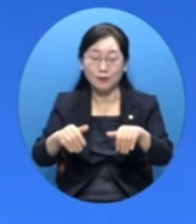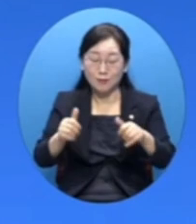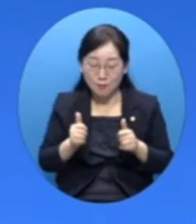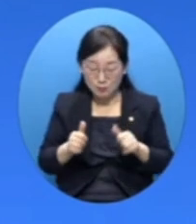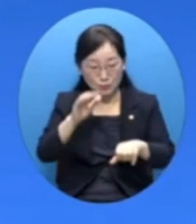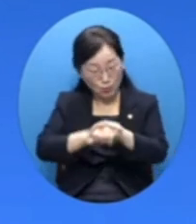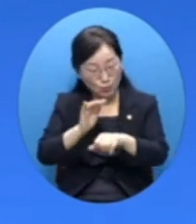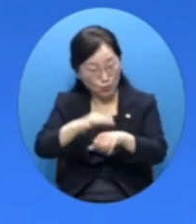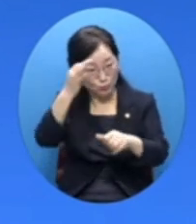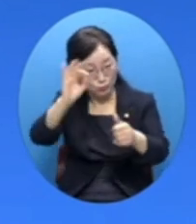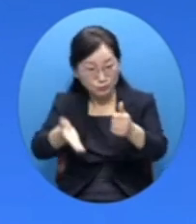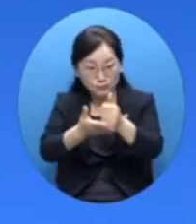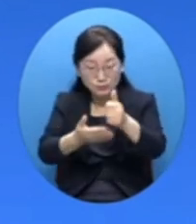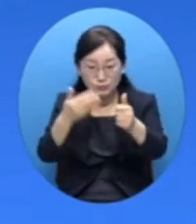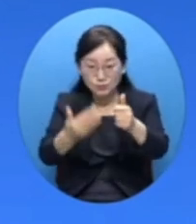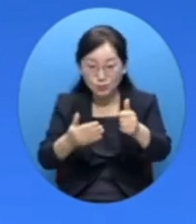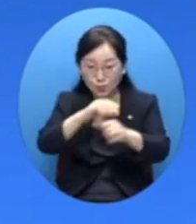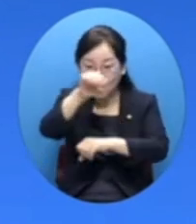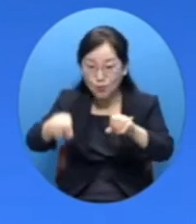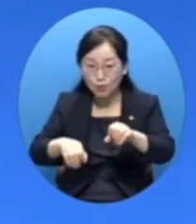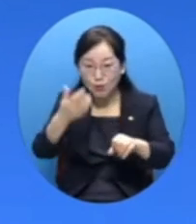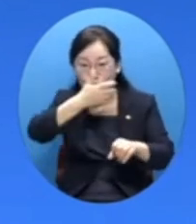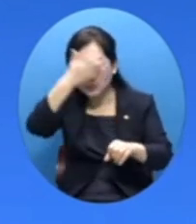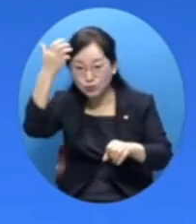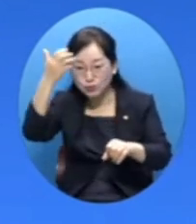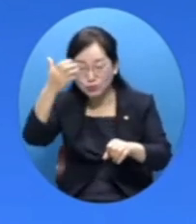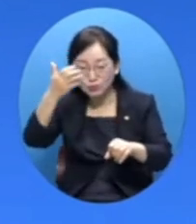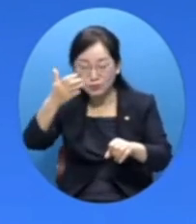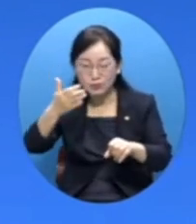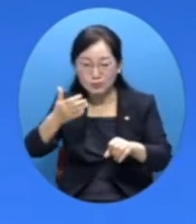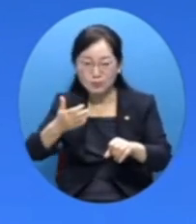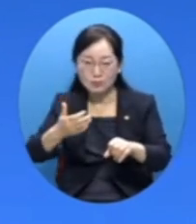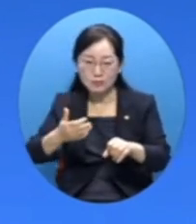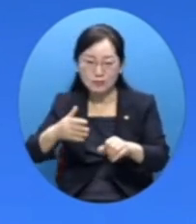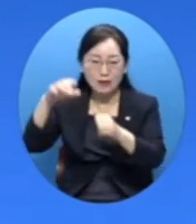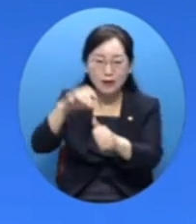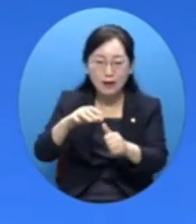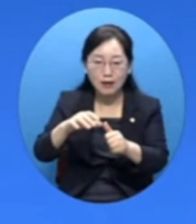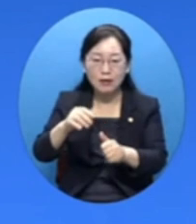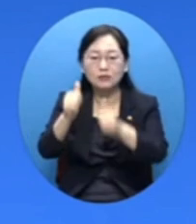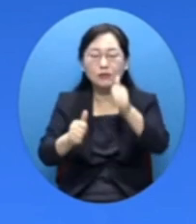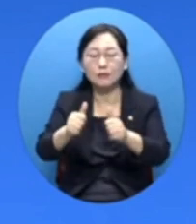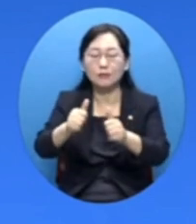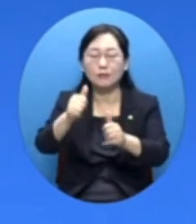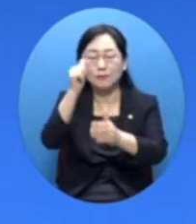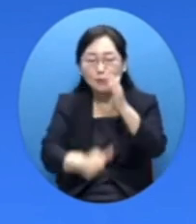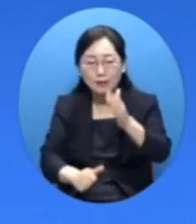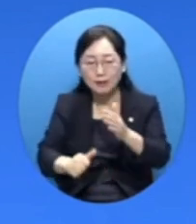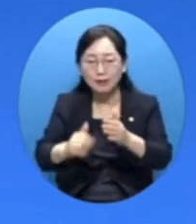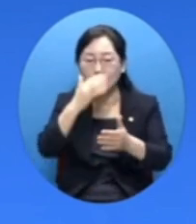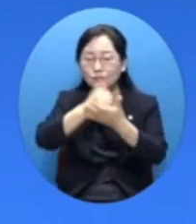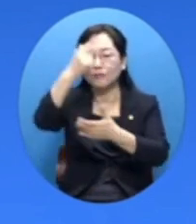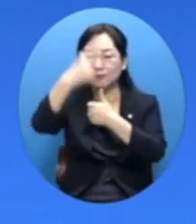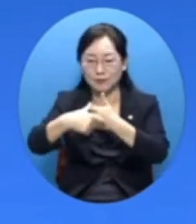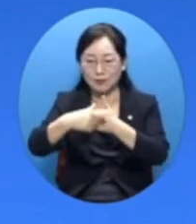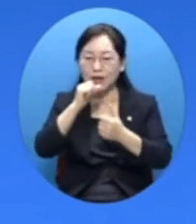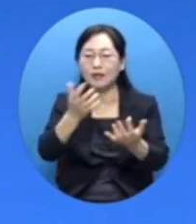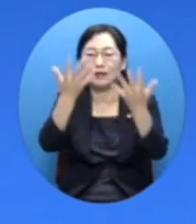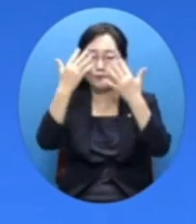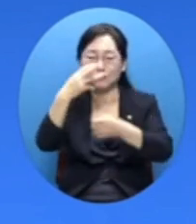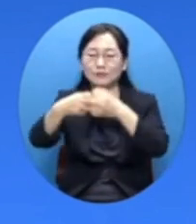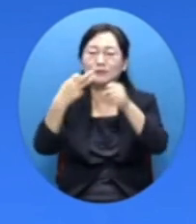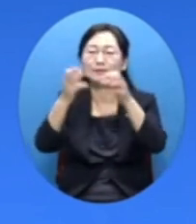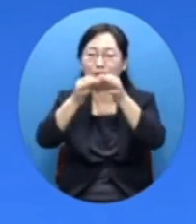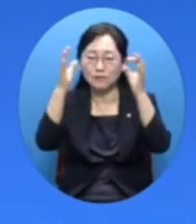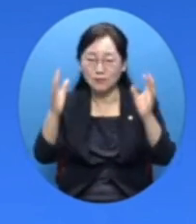하니까 또 그의 꿈을 밟으려고 하는 시험이 다가와서 그 억울한 누명을 쏘고 감옥에 들어가게 되고 13년이라는